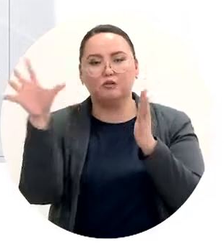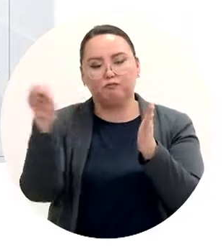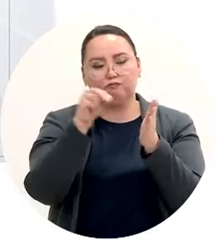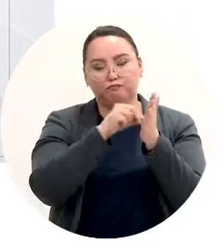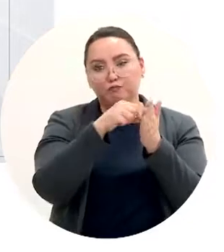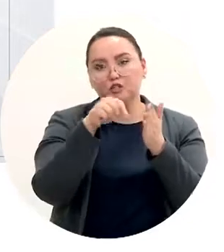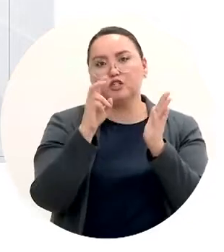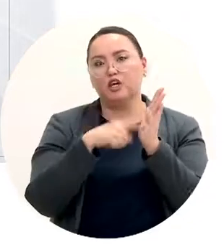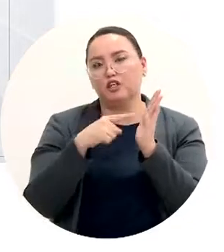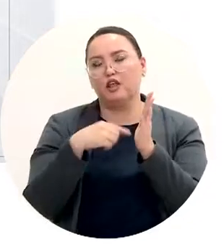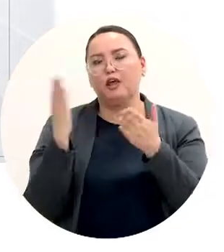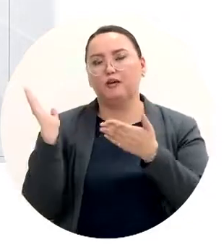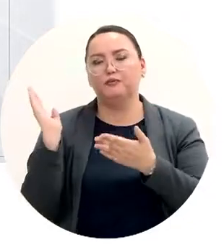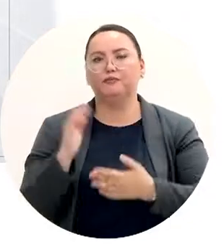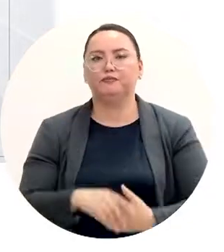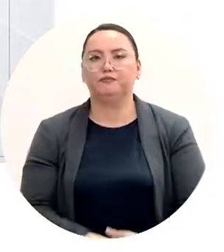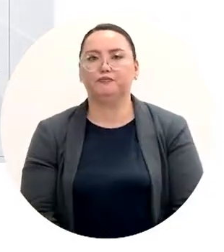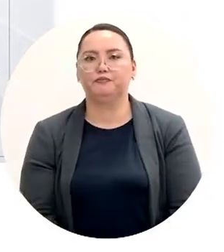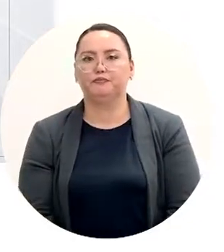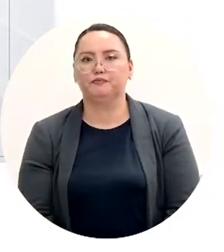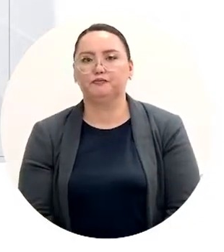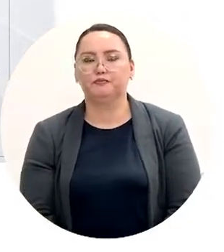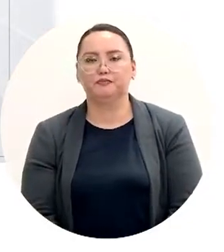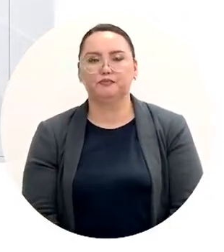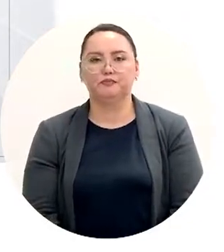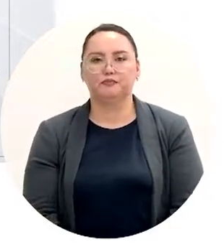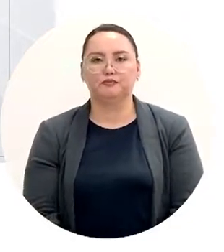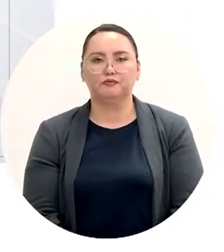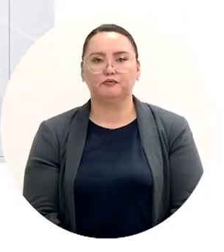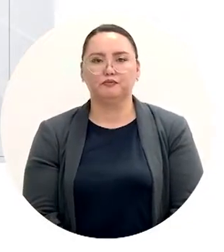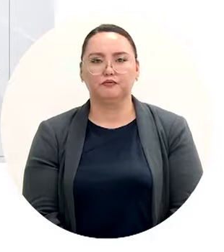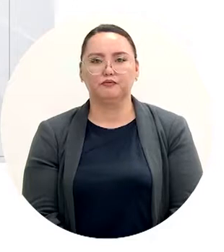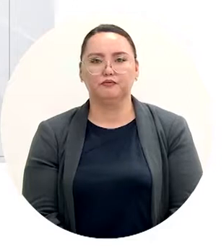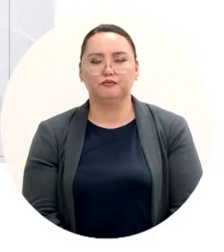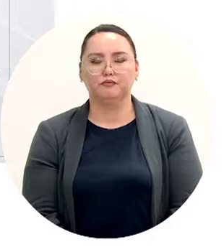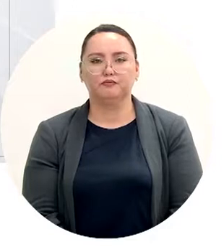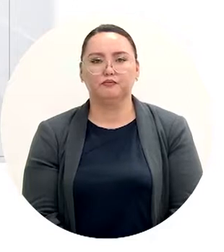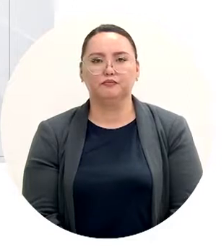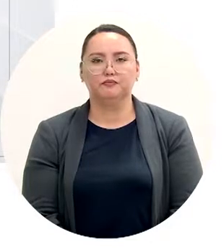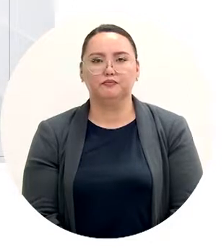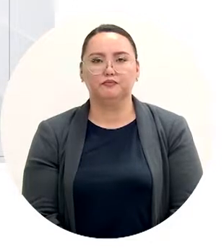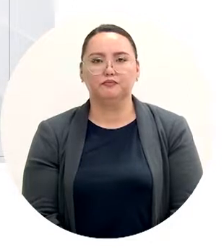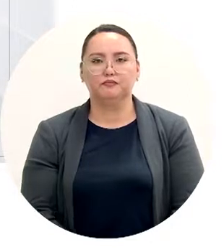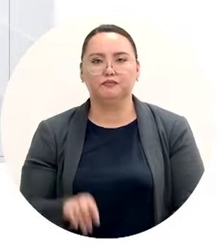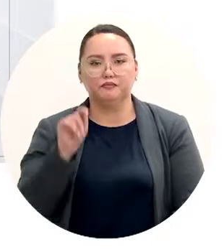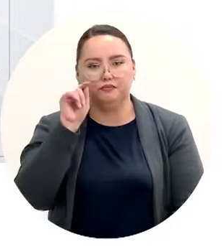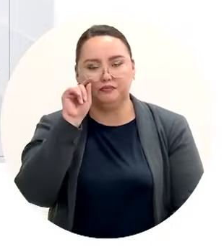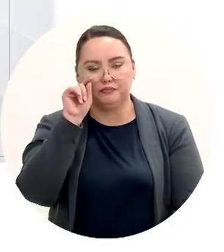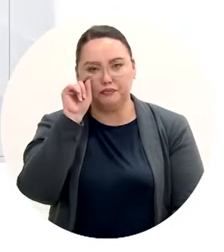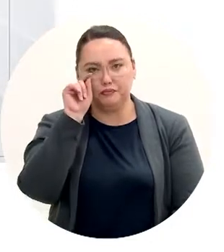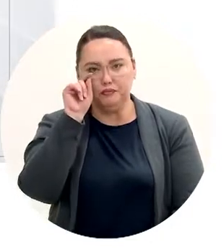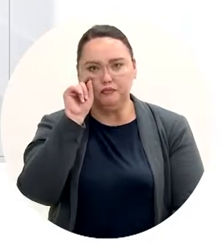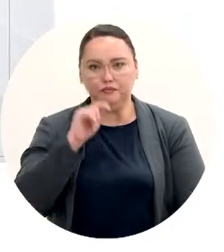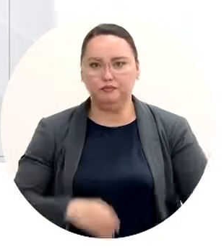гэдэг үгийг шир бүсү. Чи гүсү шүлэг гэж. Ингээд жичи шин дараа эс бусад их шиг